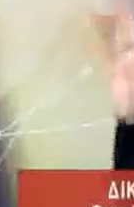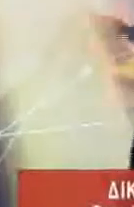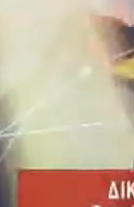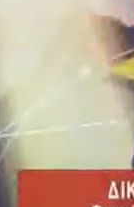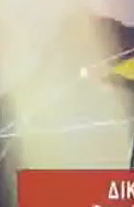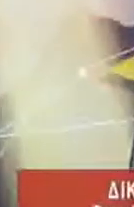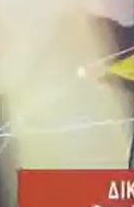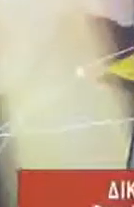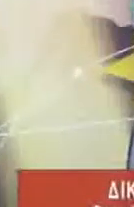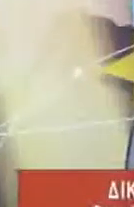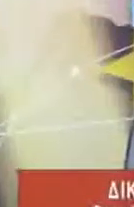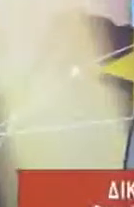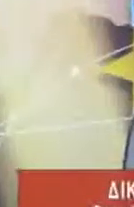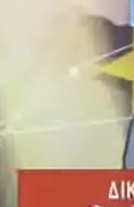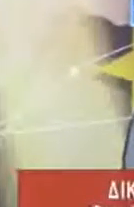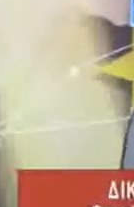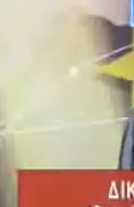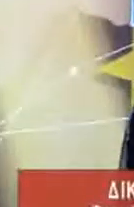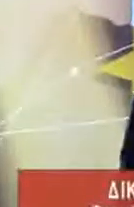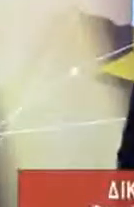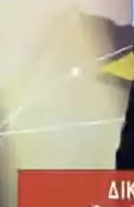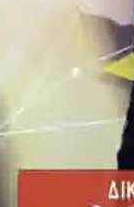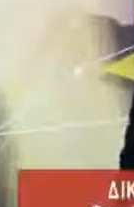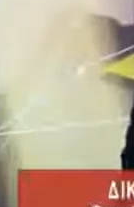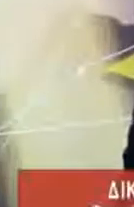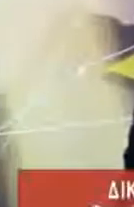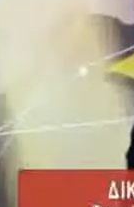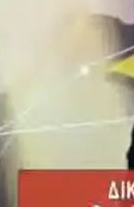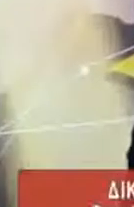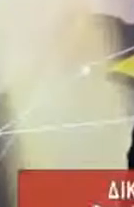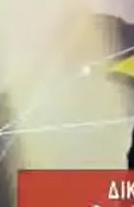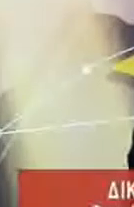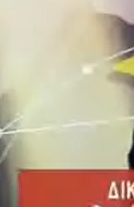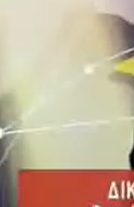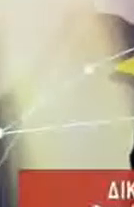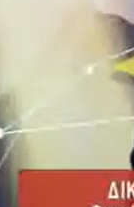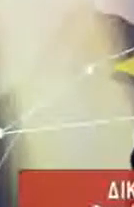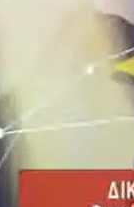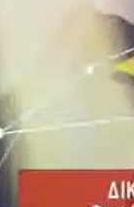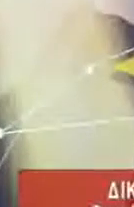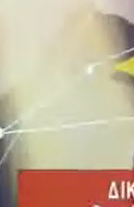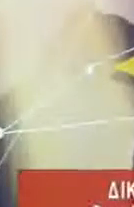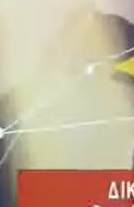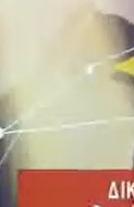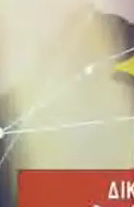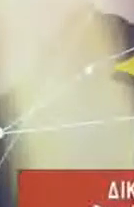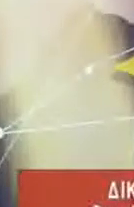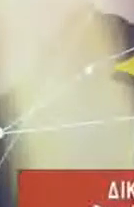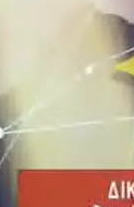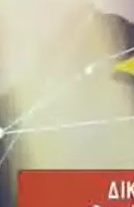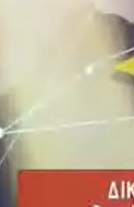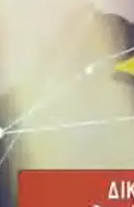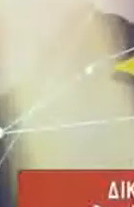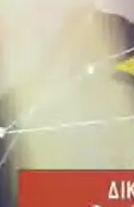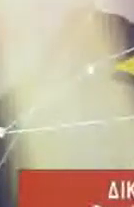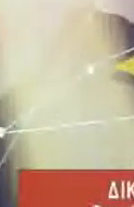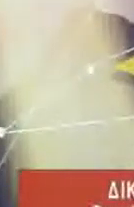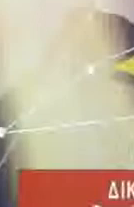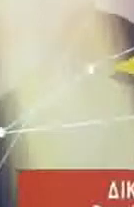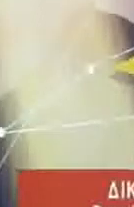να περιμένουμε στις ουρές την εφορία και όταν έρχεται η ώρα να εξυπηρετηθούμε, να μην μπορούμε να εξυπηρετηθούμε στο τέλος.